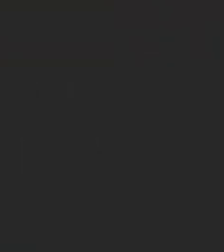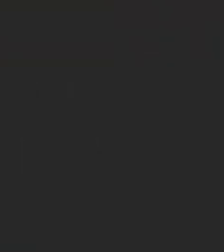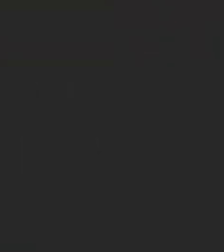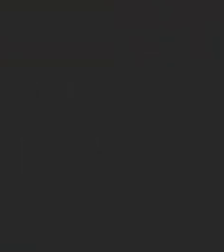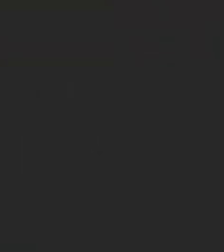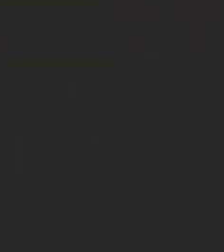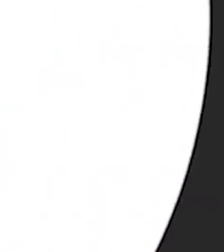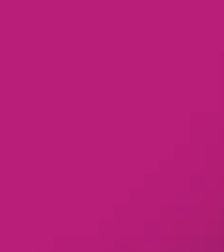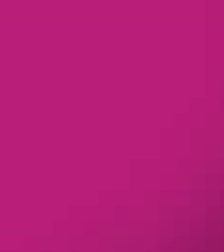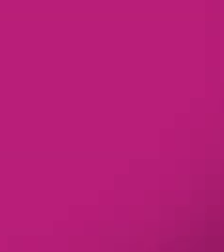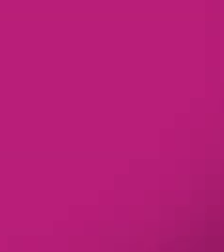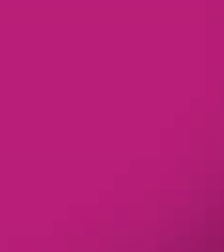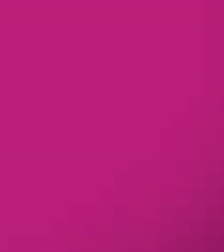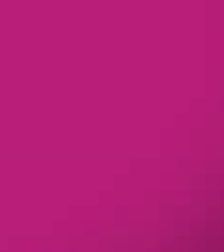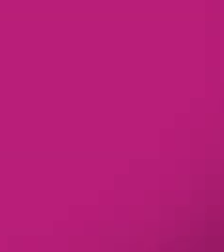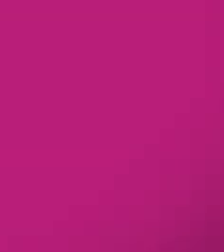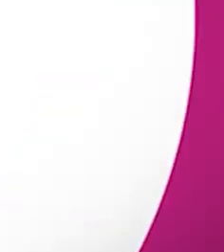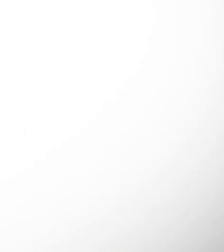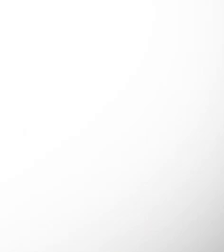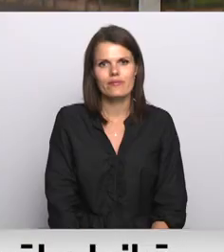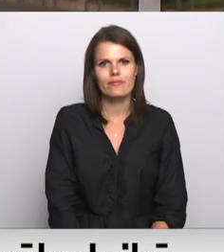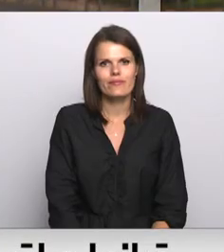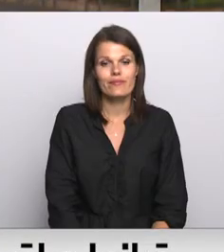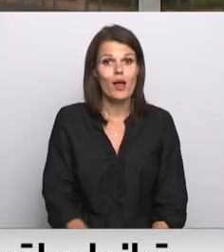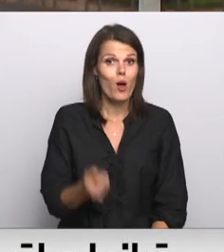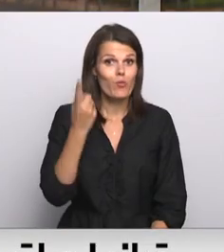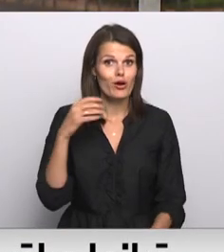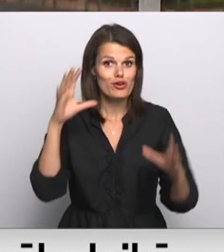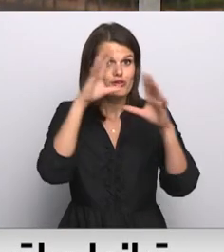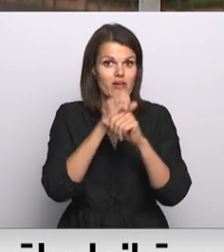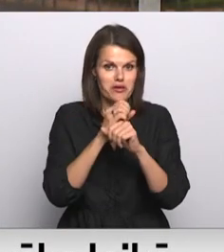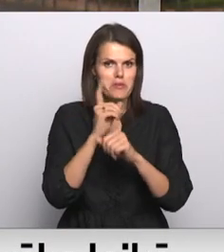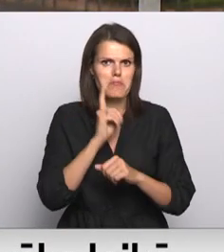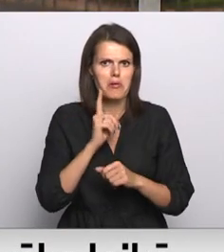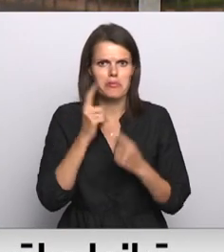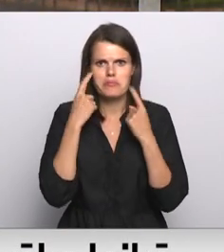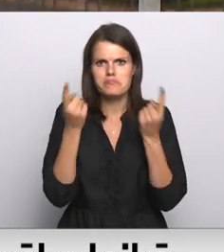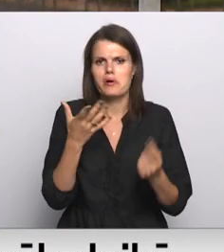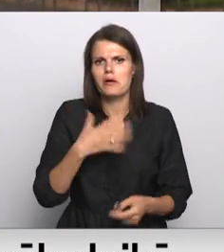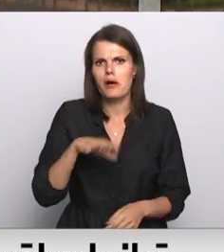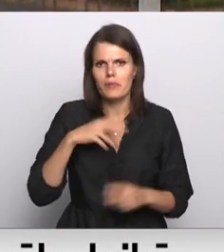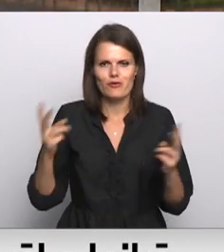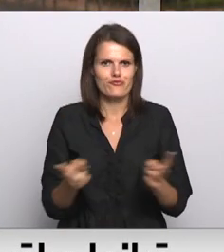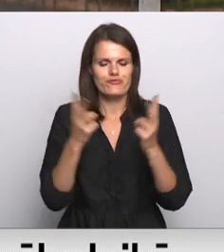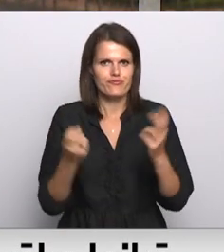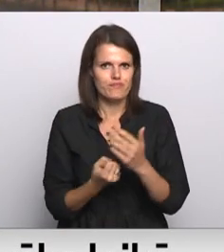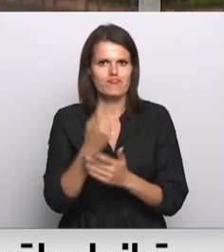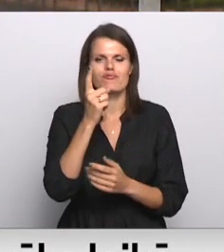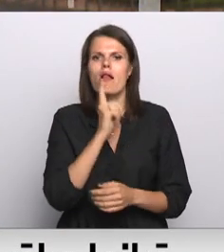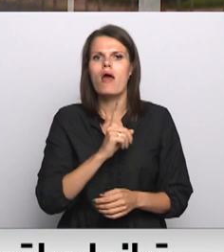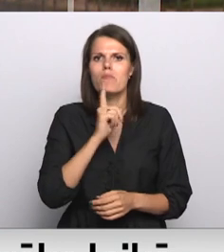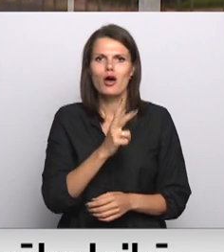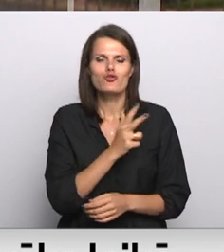Re, viss ēters ir te! Pagājušajā naktī pagaidām nezināma iemeslu dēļ ugunsgrēks izcēlās